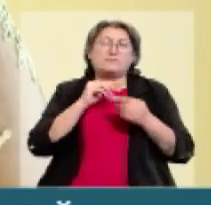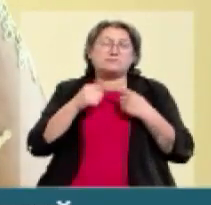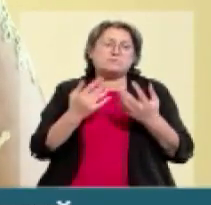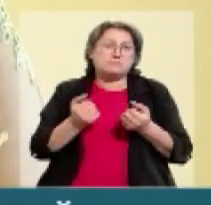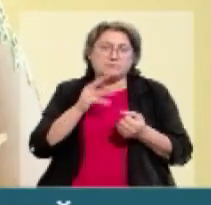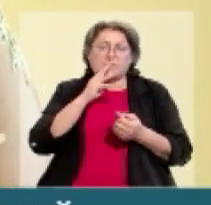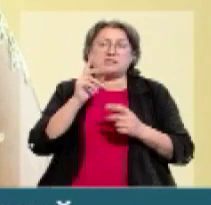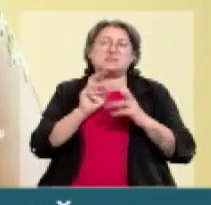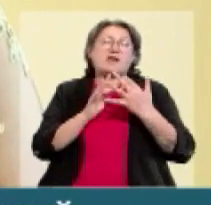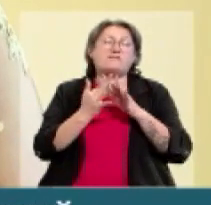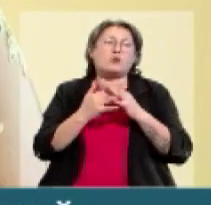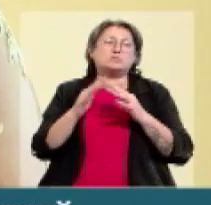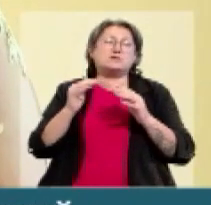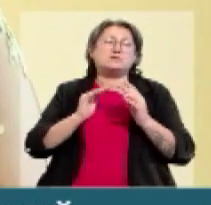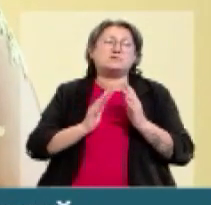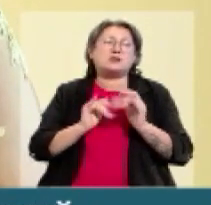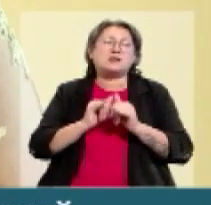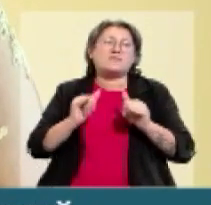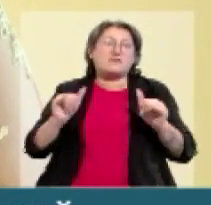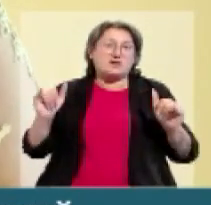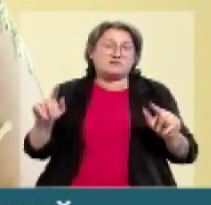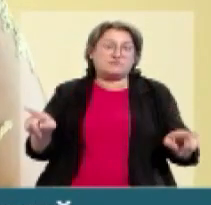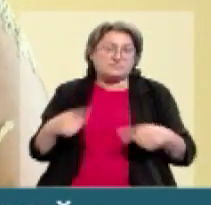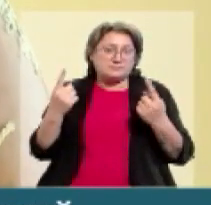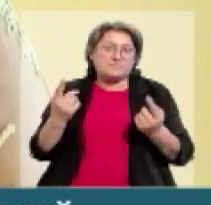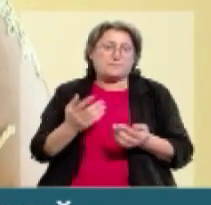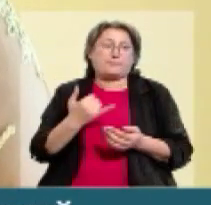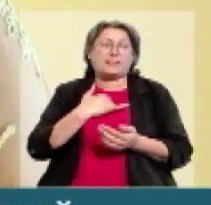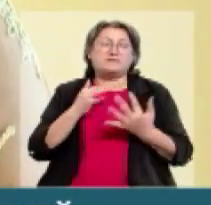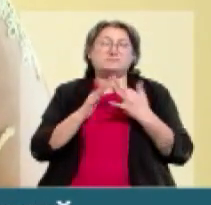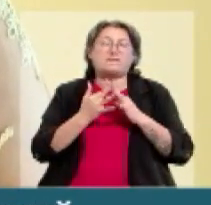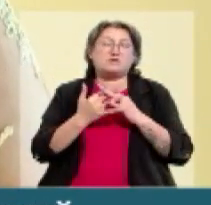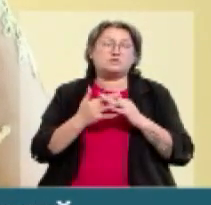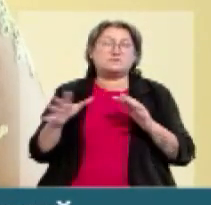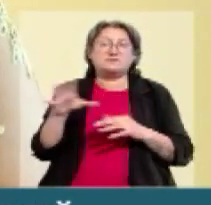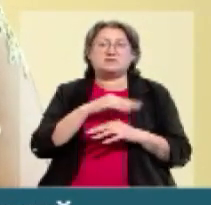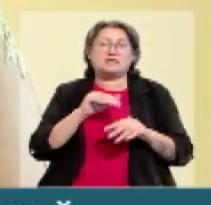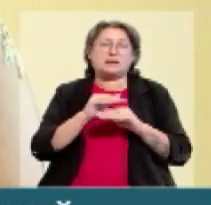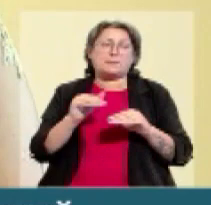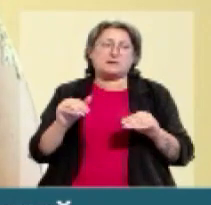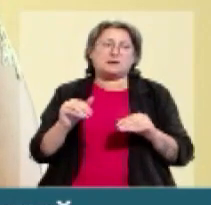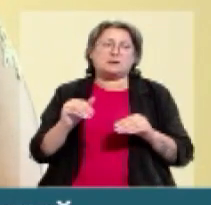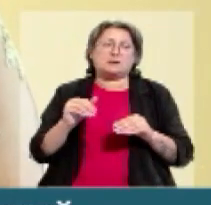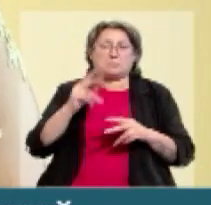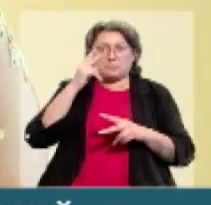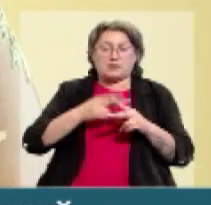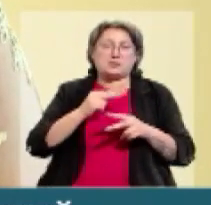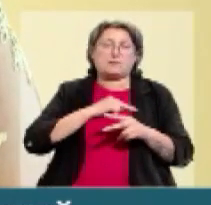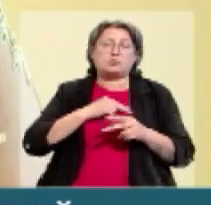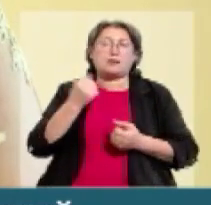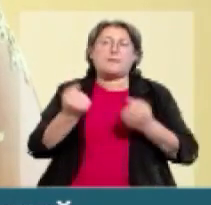Совхоз растет и процветает. У нас в совхозе все ребята наши, братья,